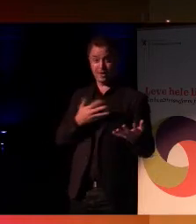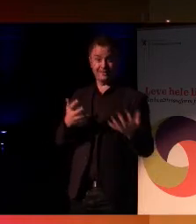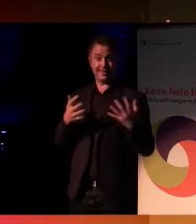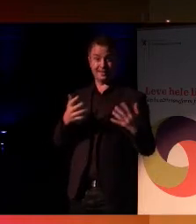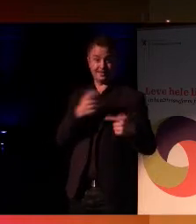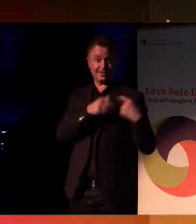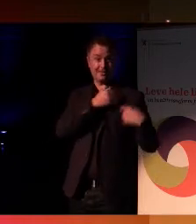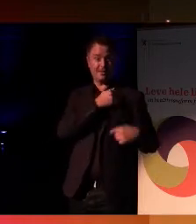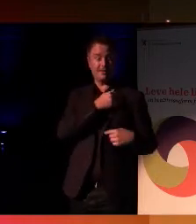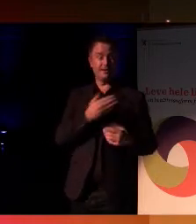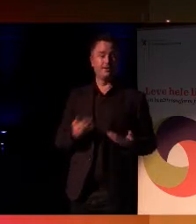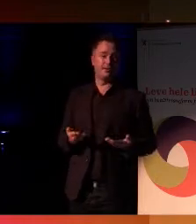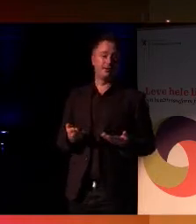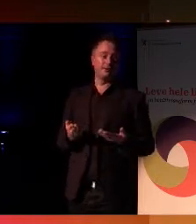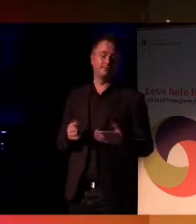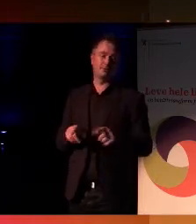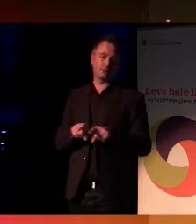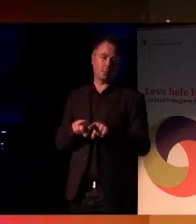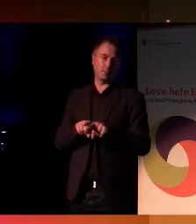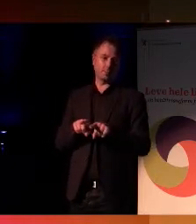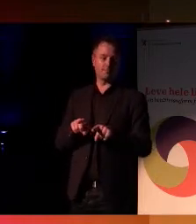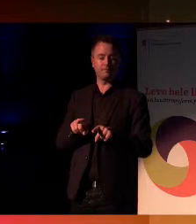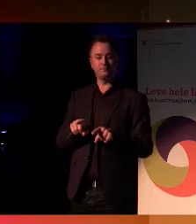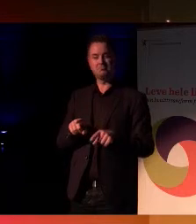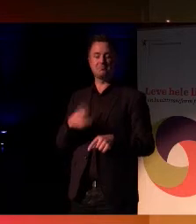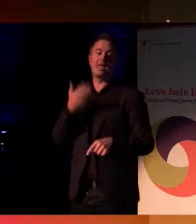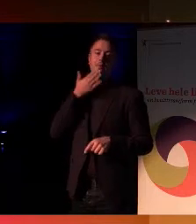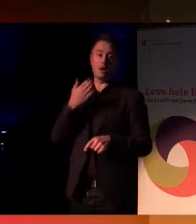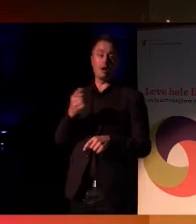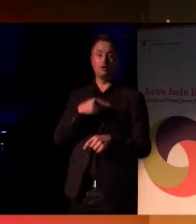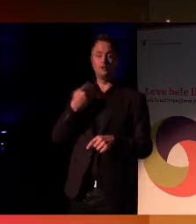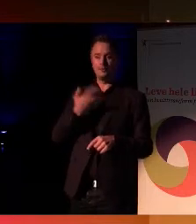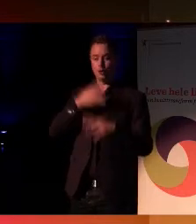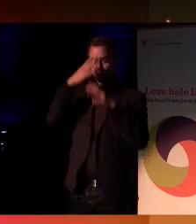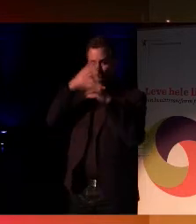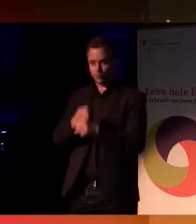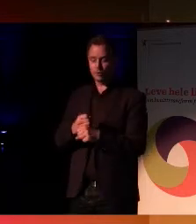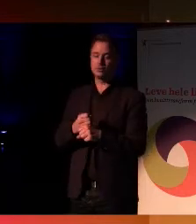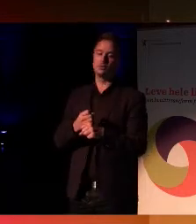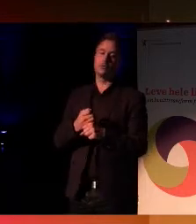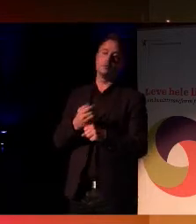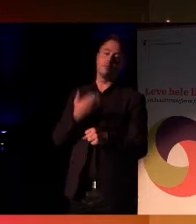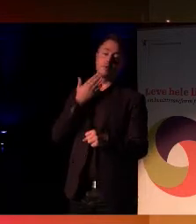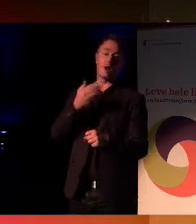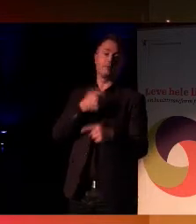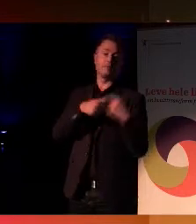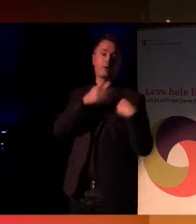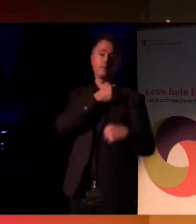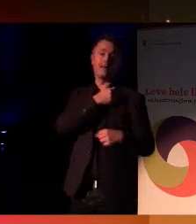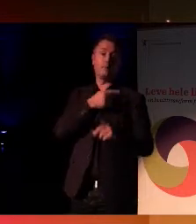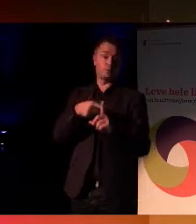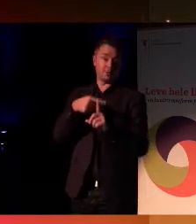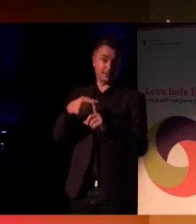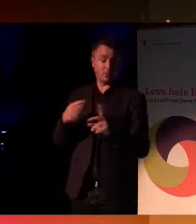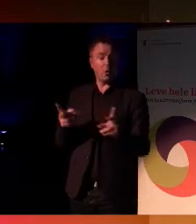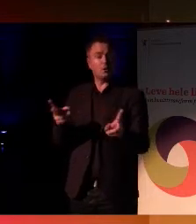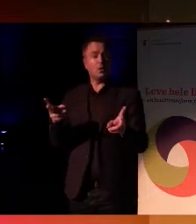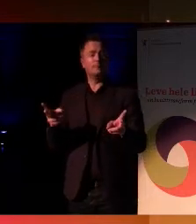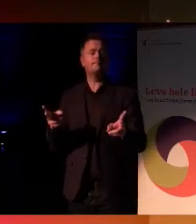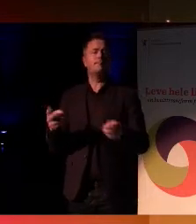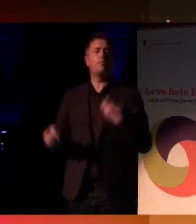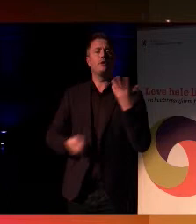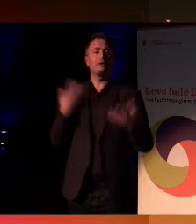anledning til dette her, som jeg synes er veldig betryggende når vi har satset så mye på dette. Jeg har også skrevet motivasjon her, og da er det